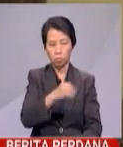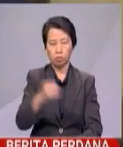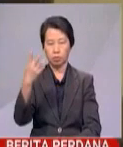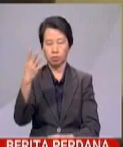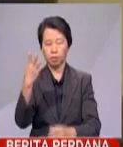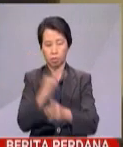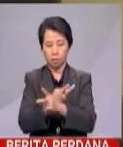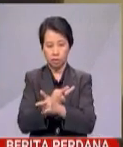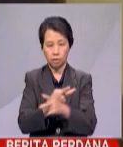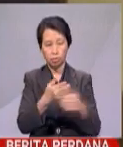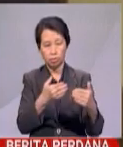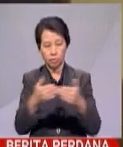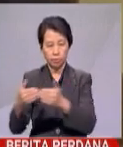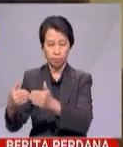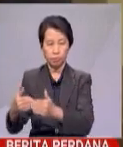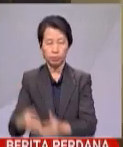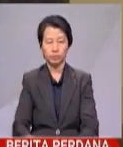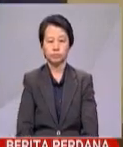kali berturut-turut.